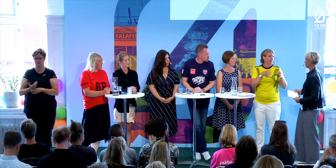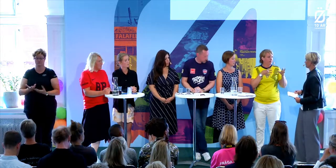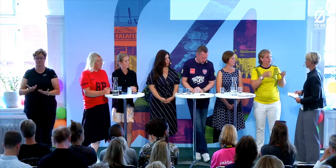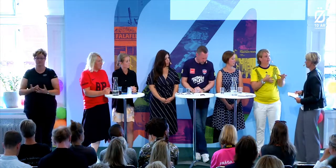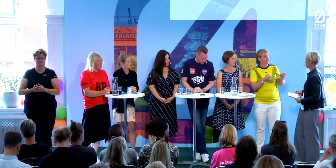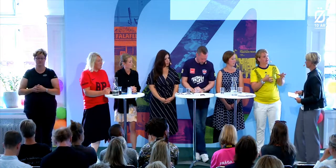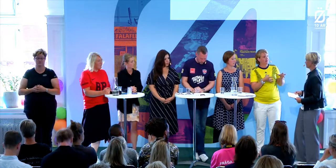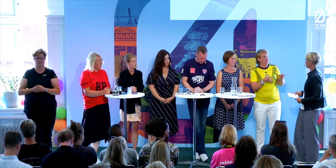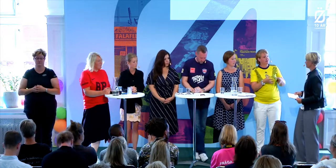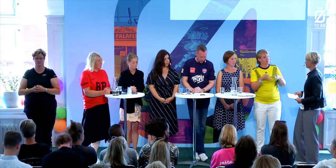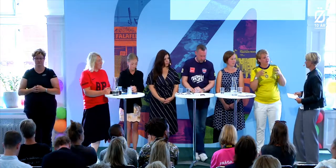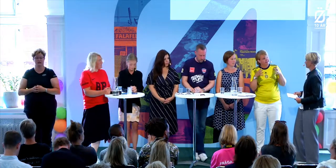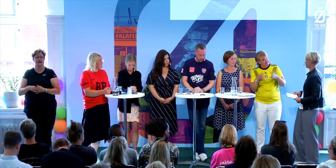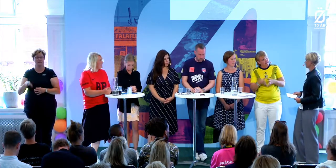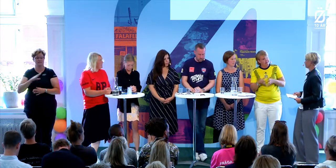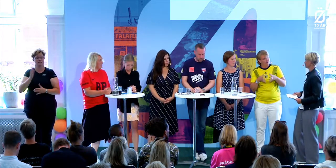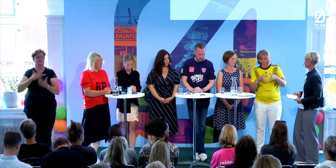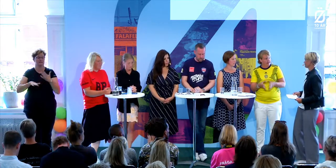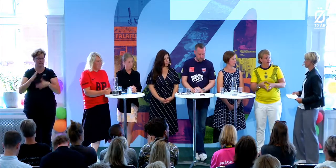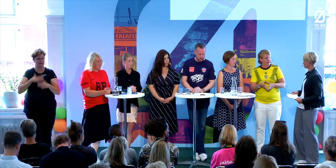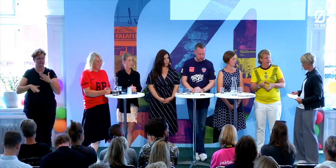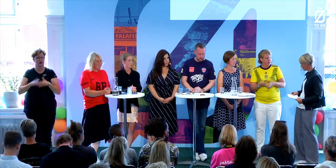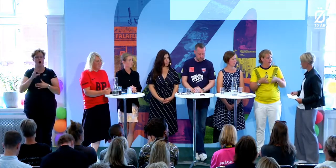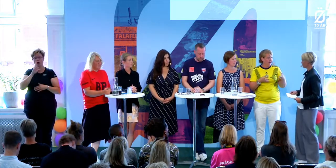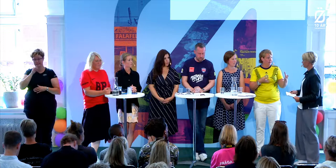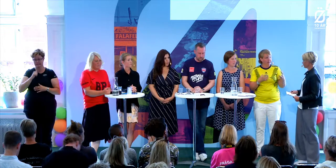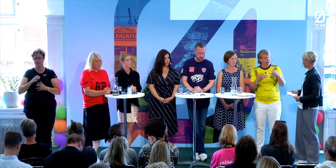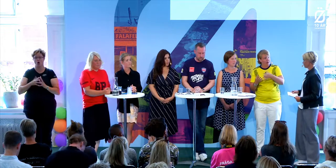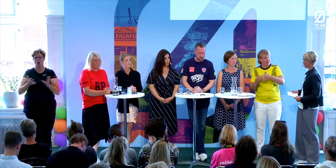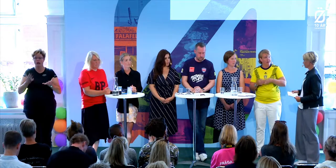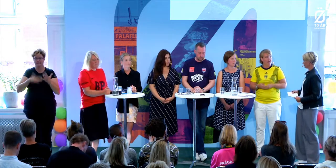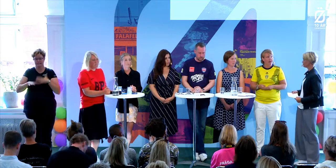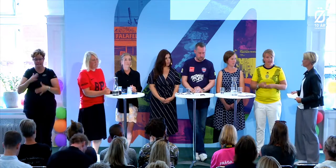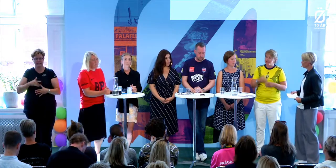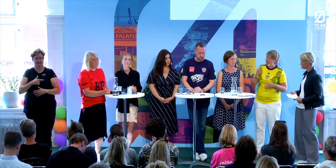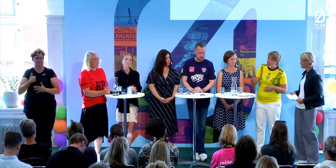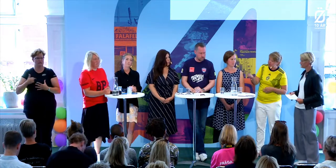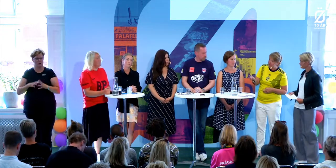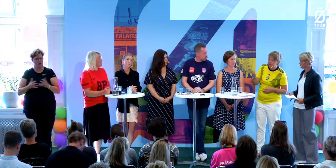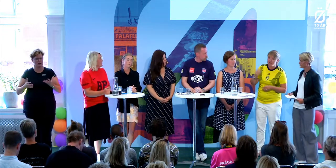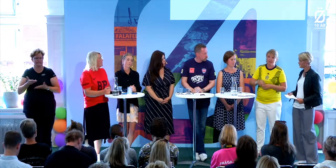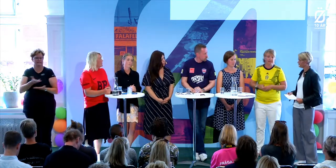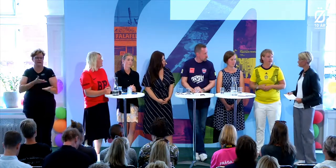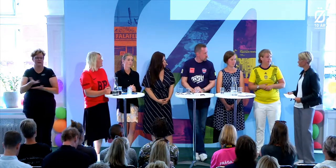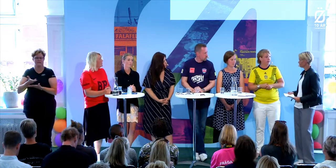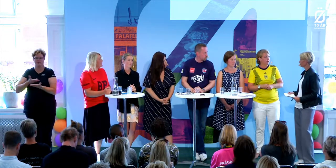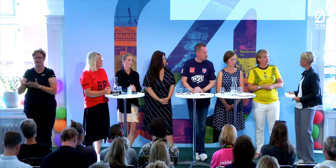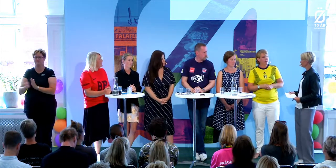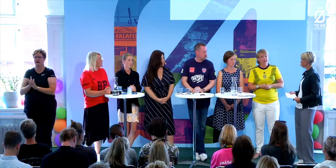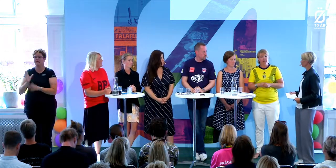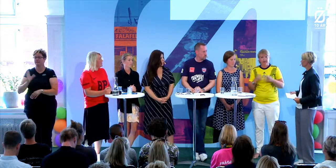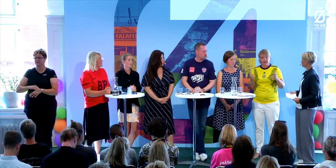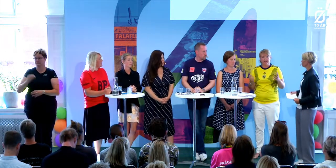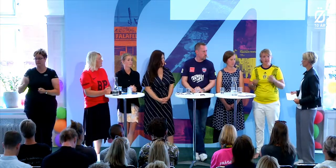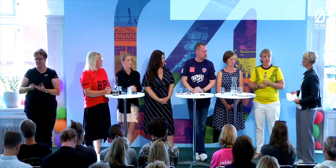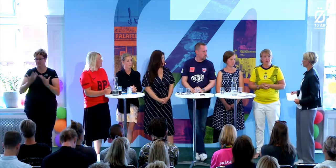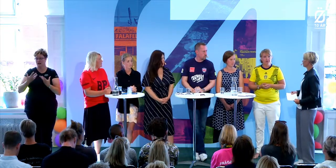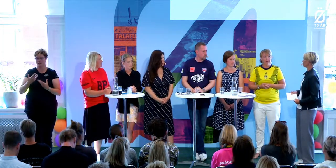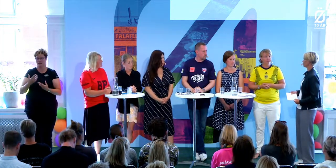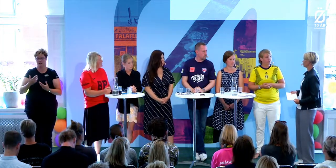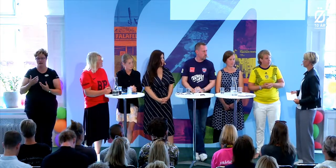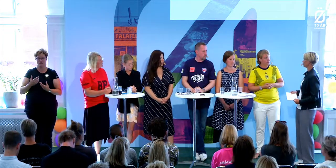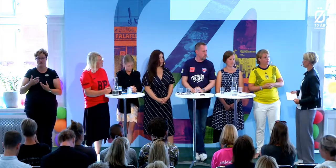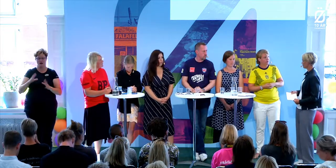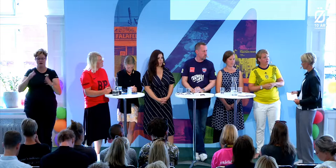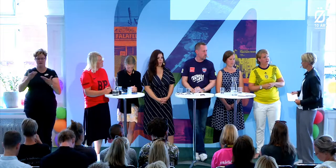att det är... Intresset finns, och vi har sett ett ökat intresse. Du nämnde att vi ökade samarbetet med Svenska Spel. Vi fick en titelsponsor